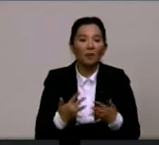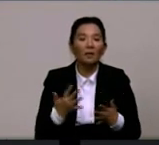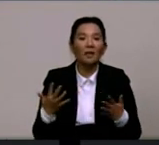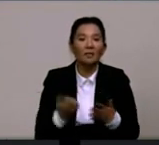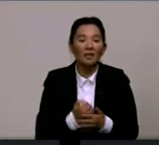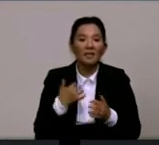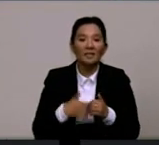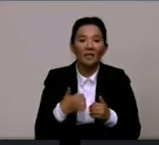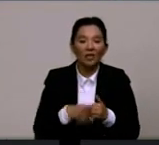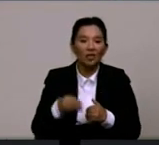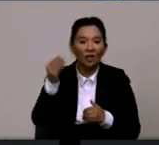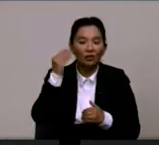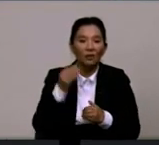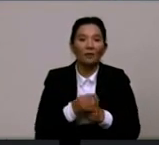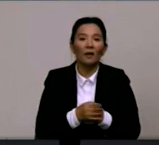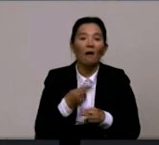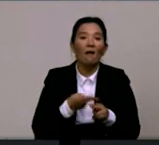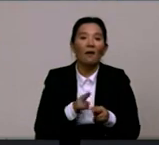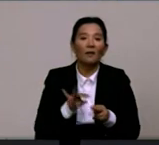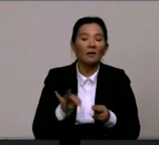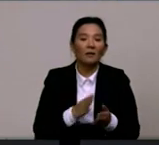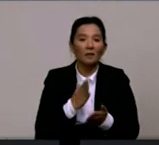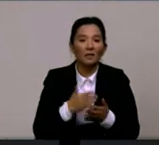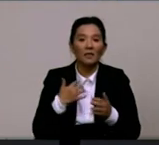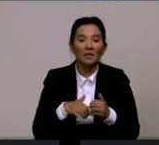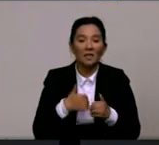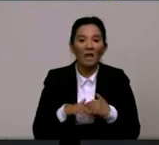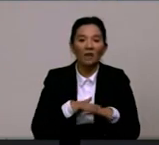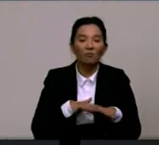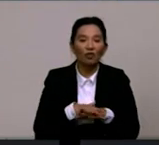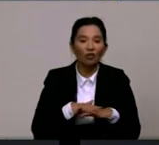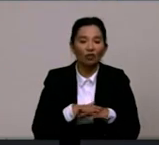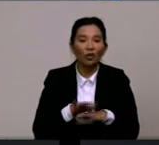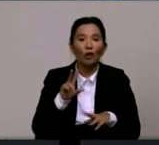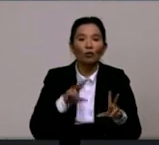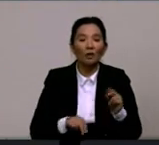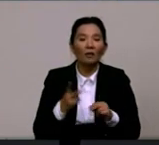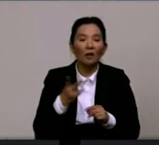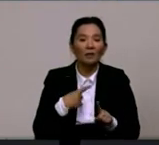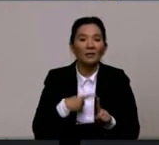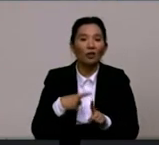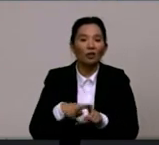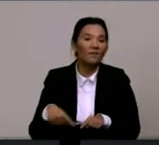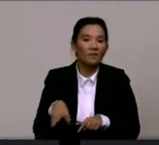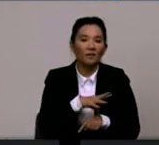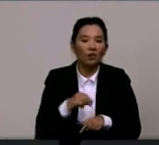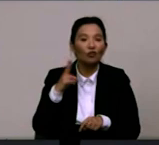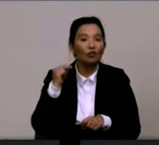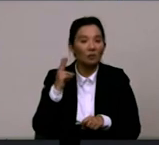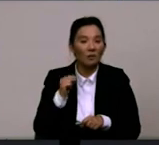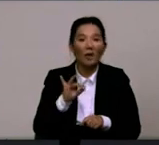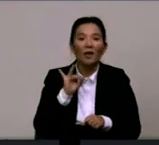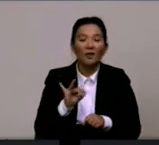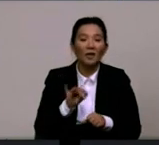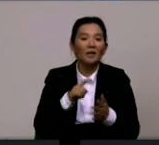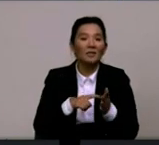найти среднее значение. Это и есть среднее арифметическое. То есть надо сложить все числа